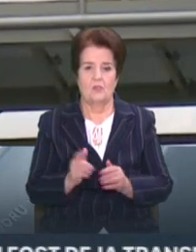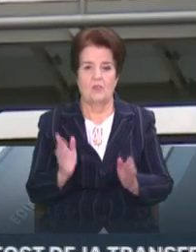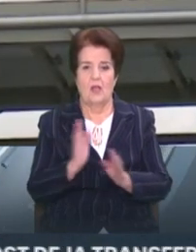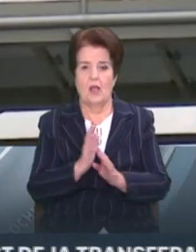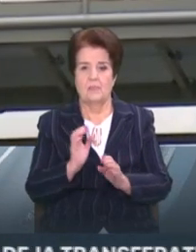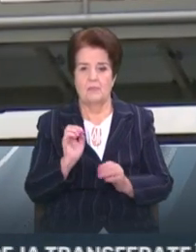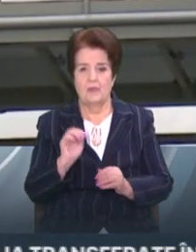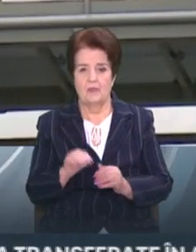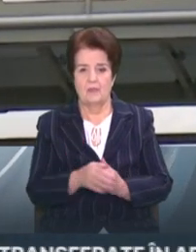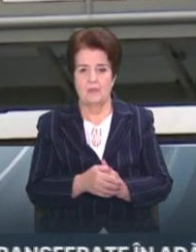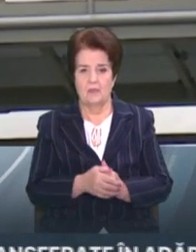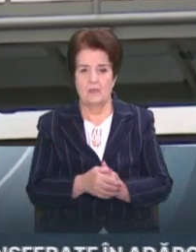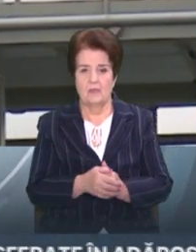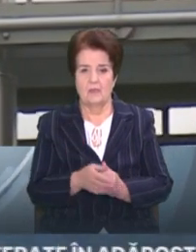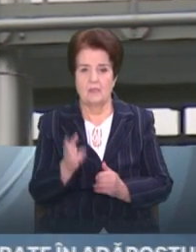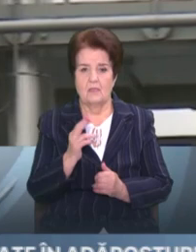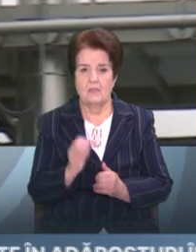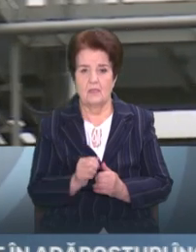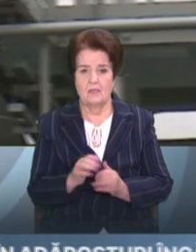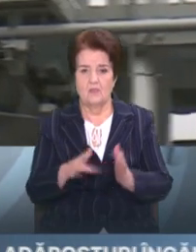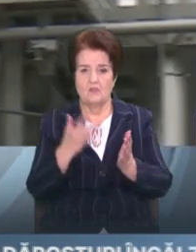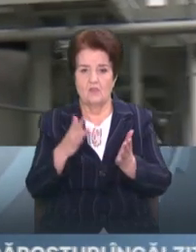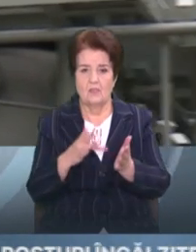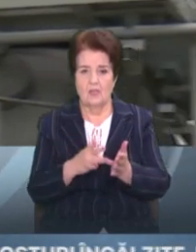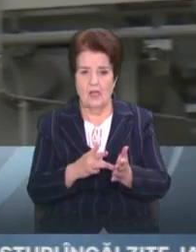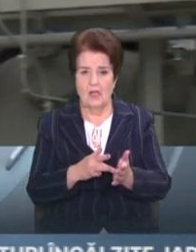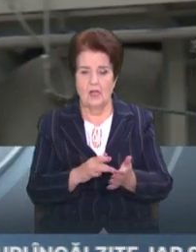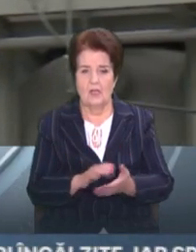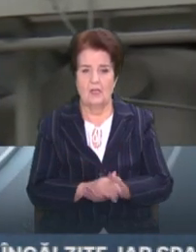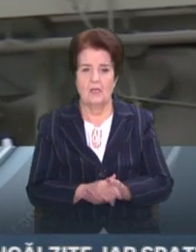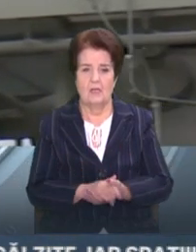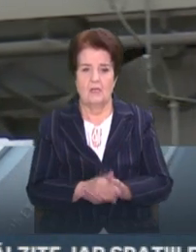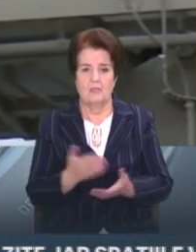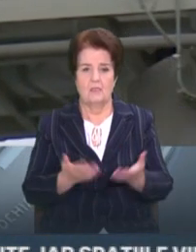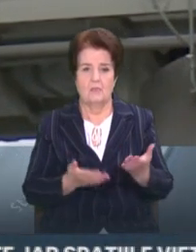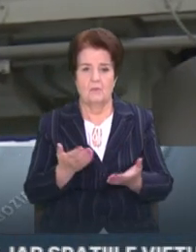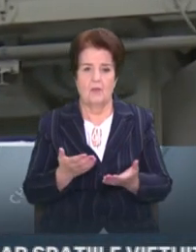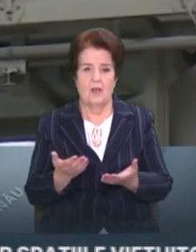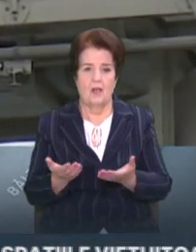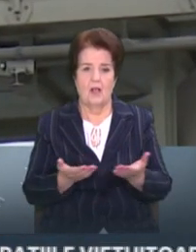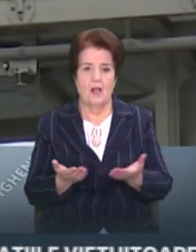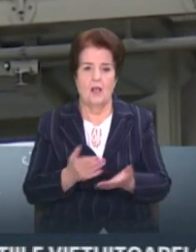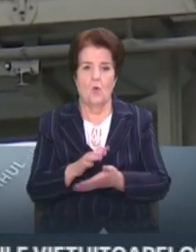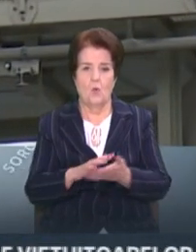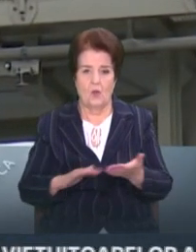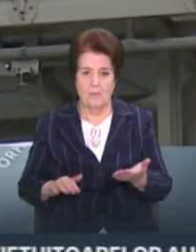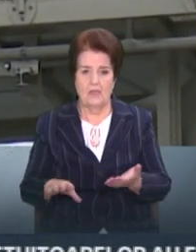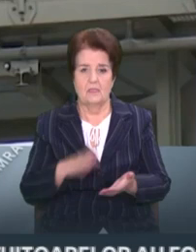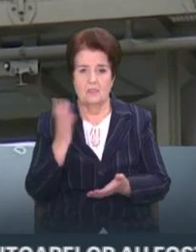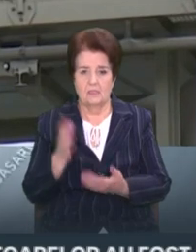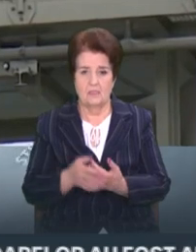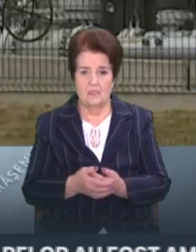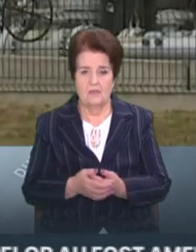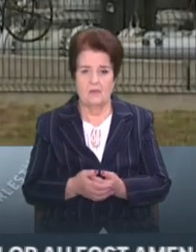de partea financiară, în cazul în care urmează a fi procurată